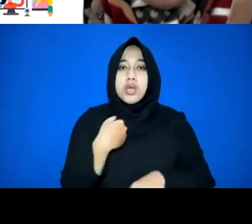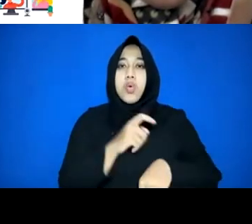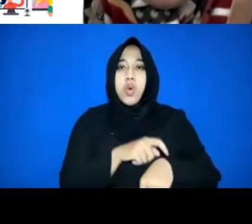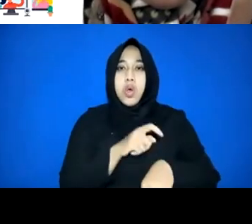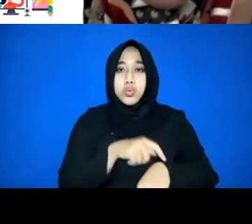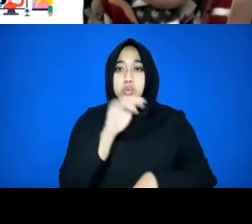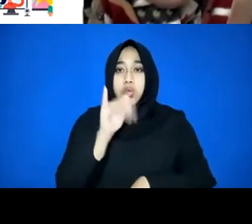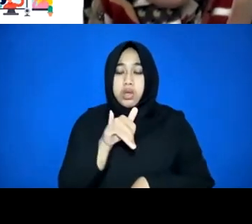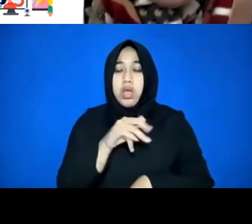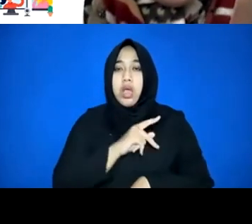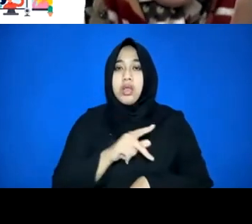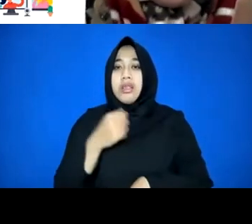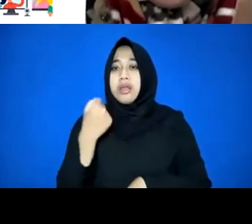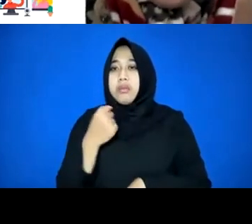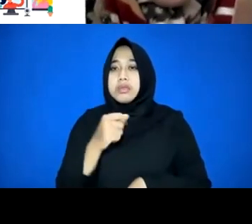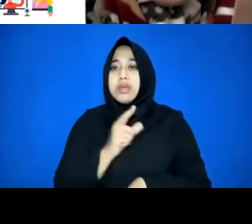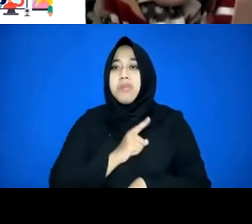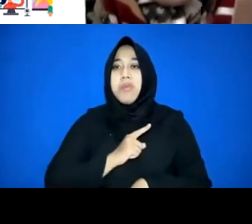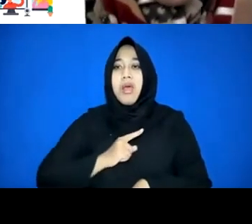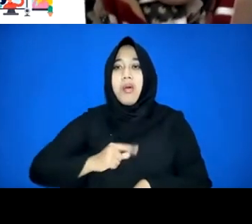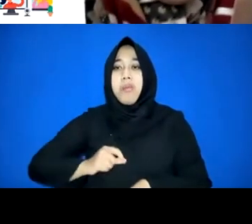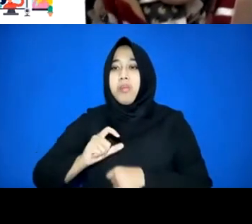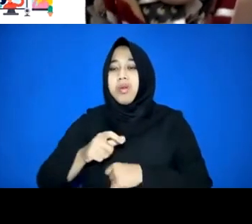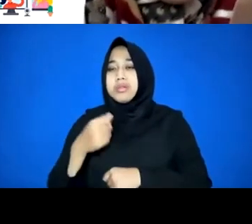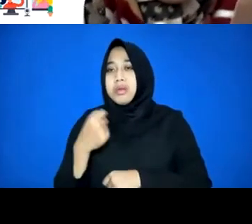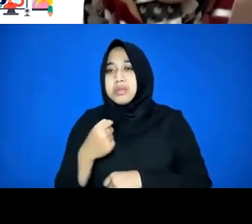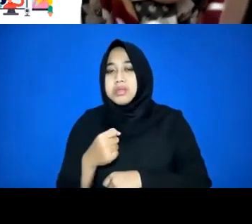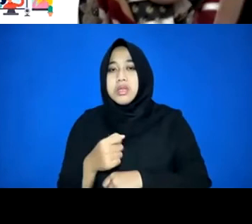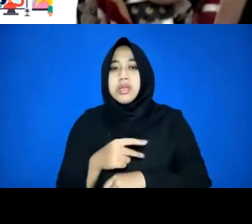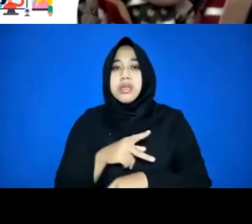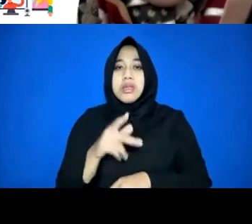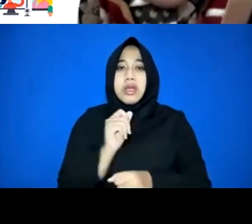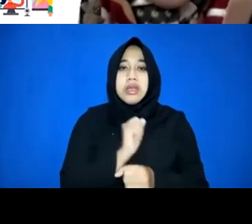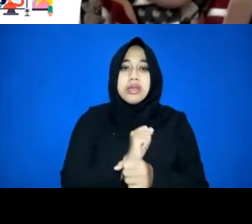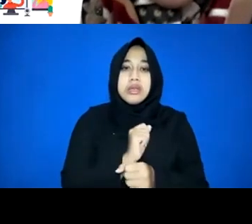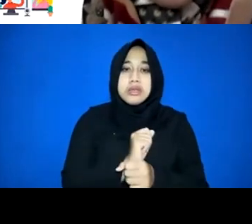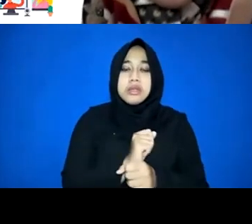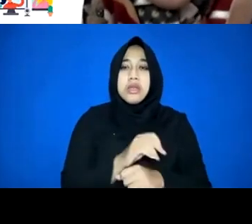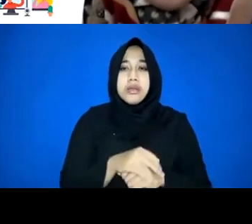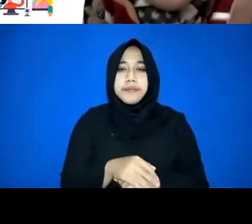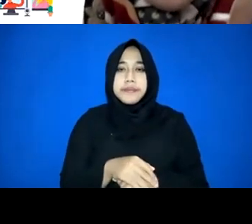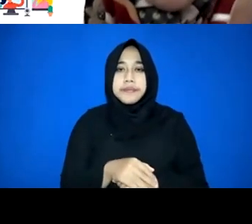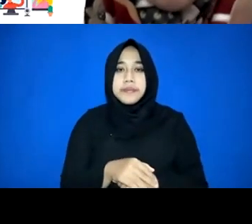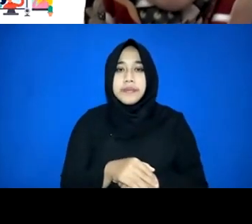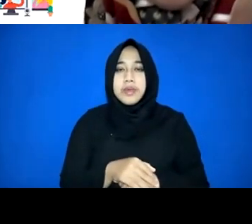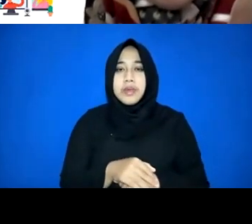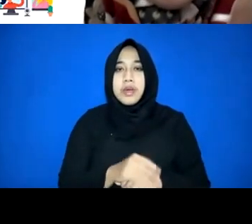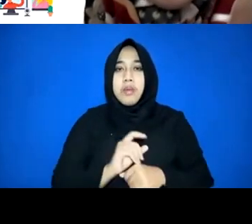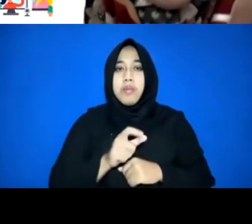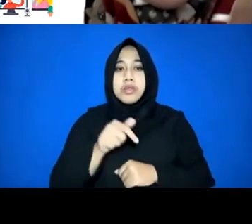Mbak, jadi kita juga nggak bisa berlama-lama dengan kita nggak dikerjain gitu ya. Jadi selama ini